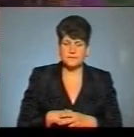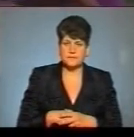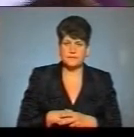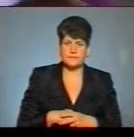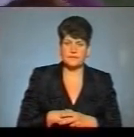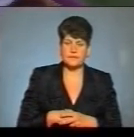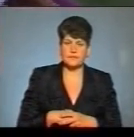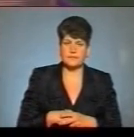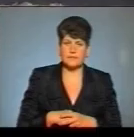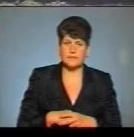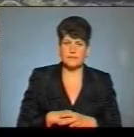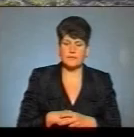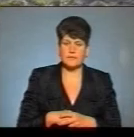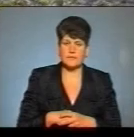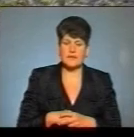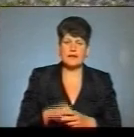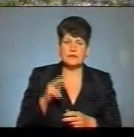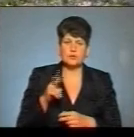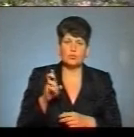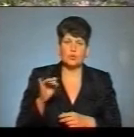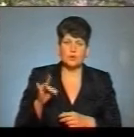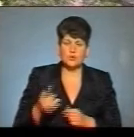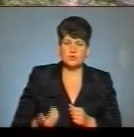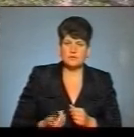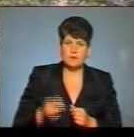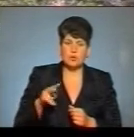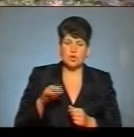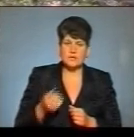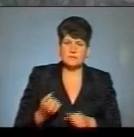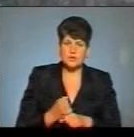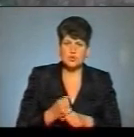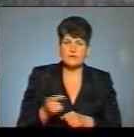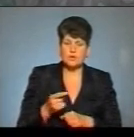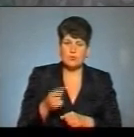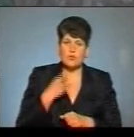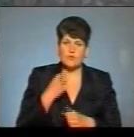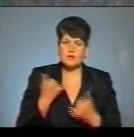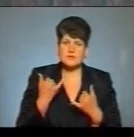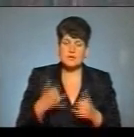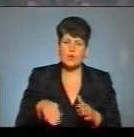Отакого вона мені аж туди йде. Леонід Бобилюк живе у Плотичі, а працює у Тернополі. Каже,